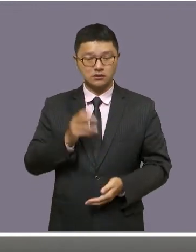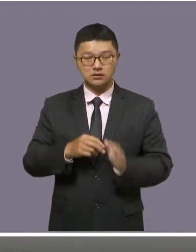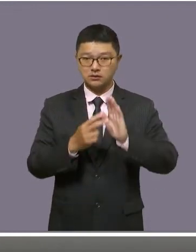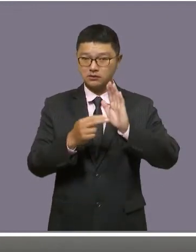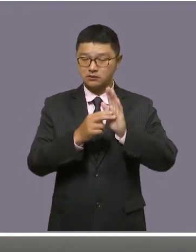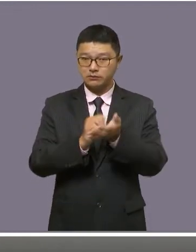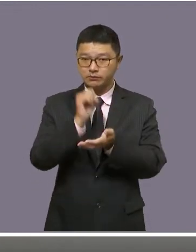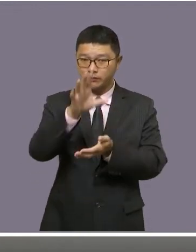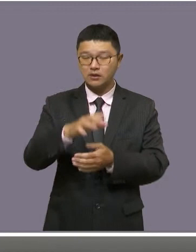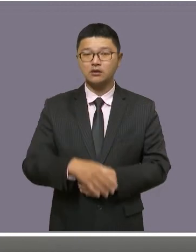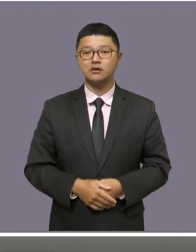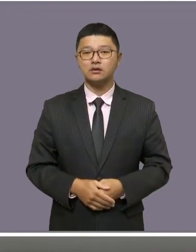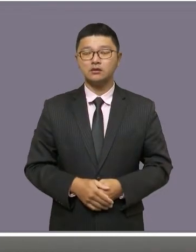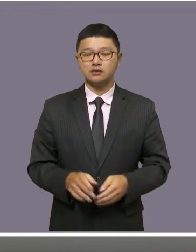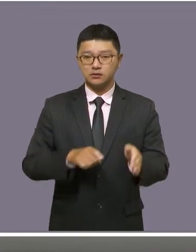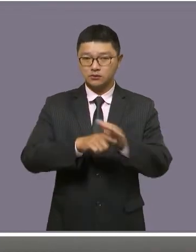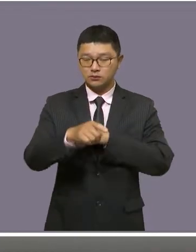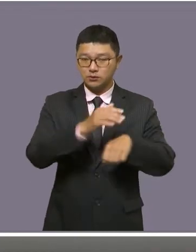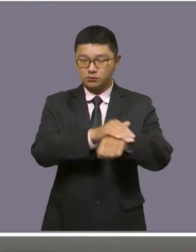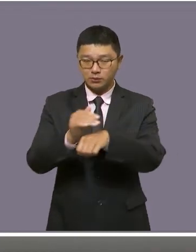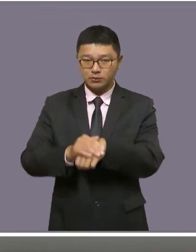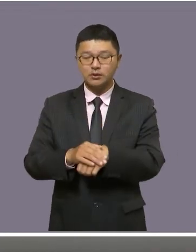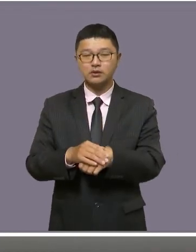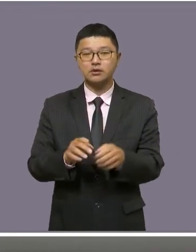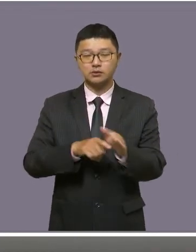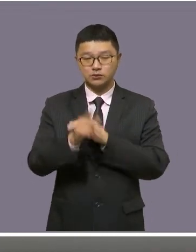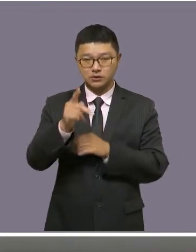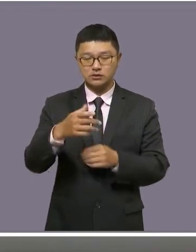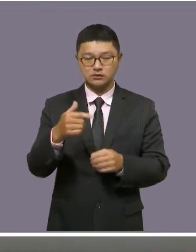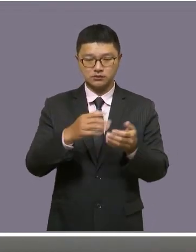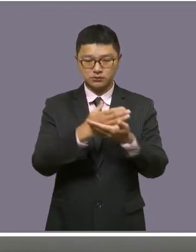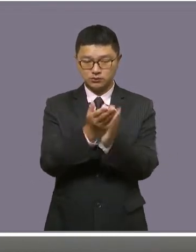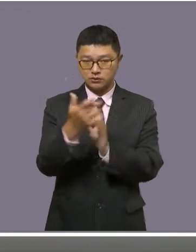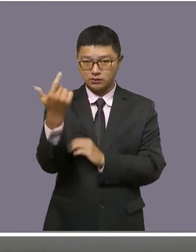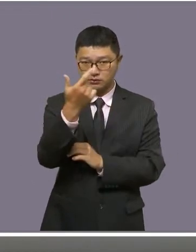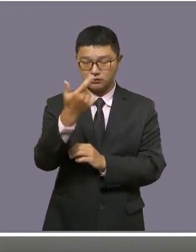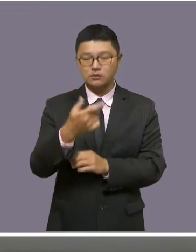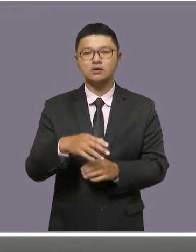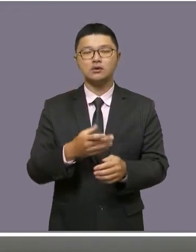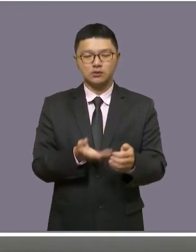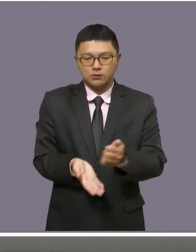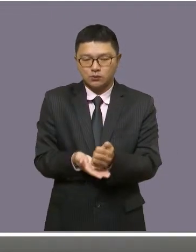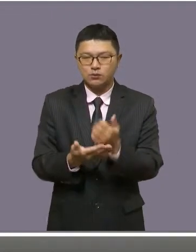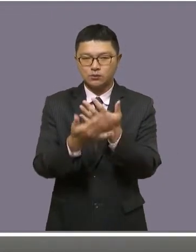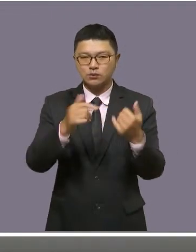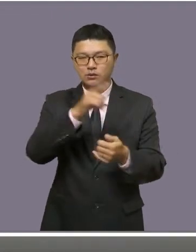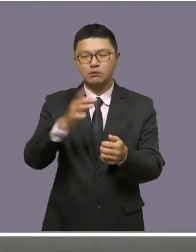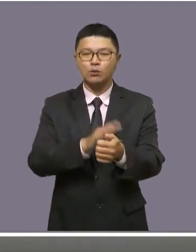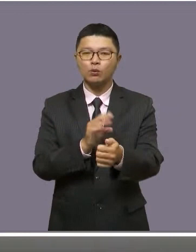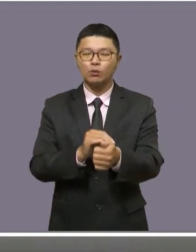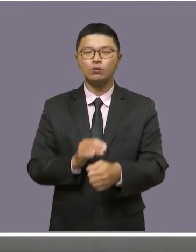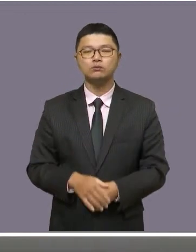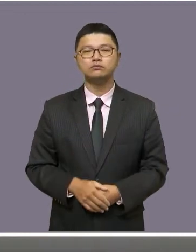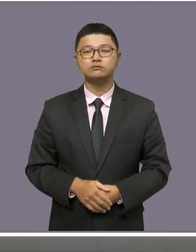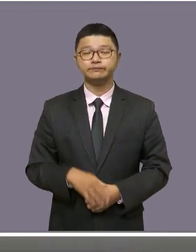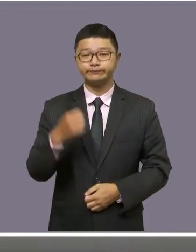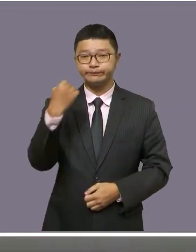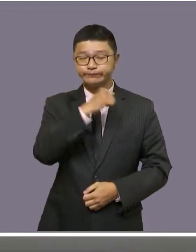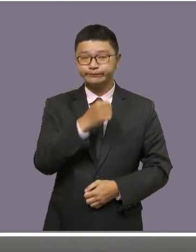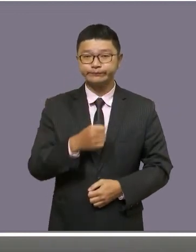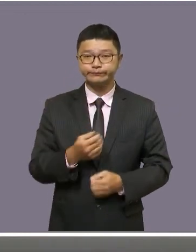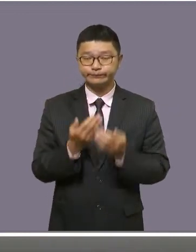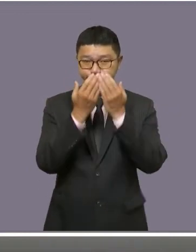个6个类科来鼓励学生来台湾研习。请看下一页。那在台湾研习的这